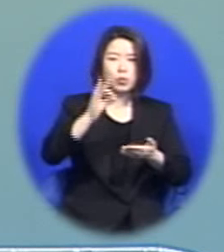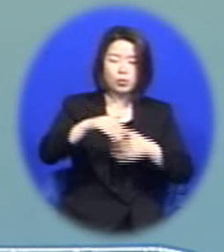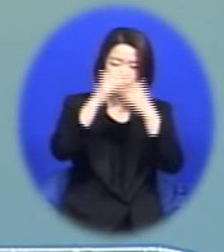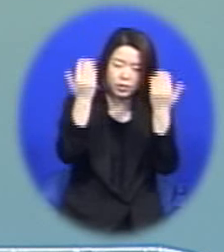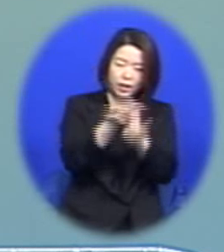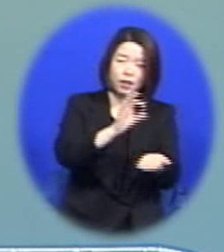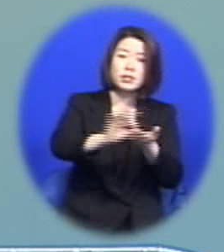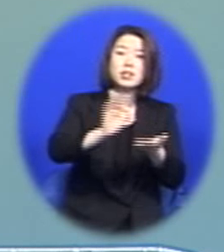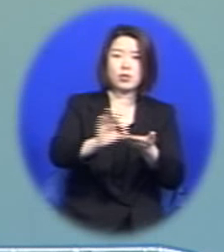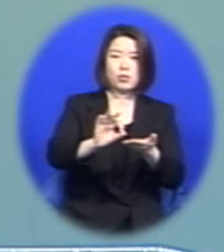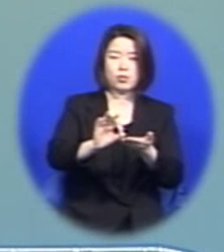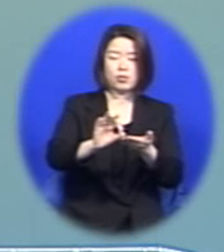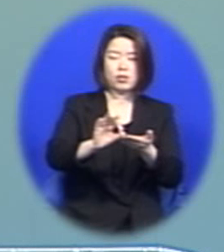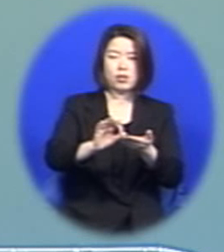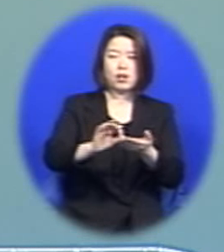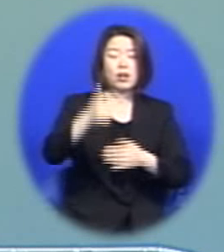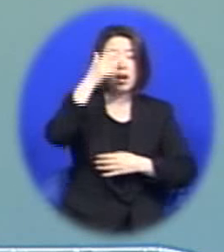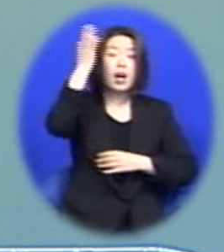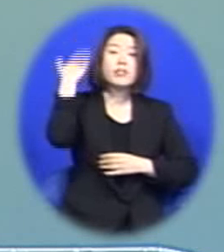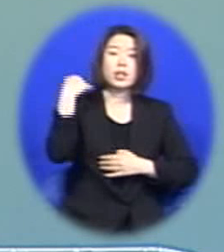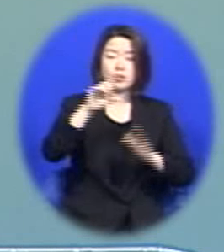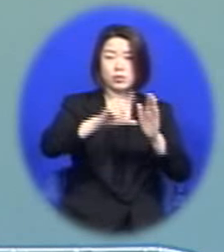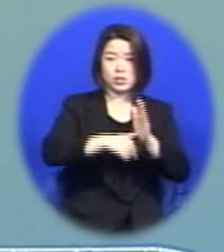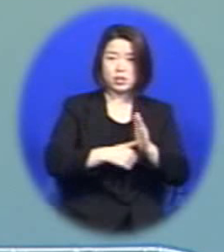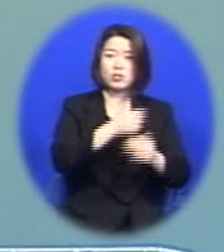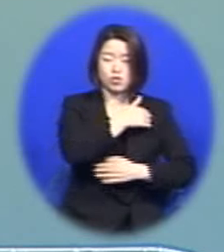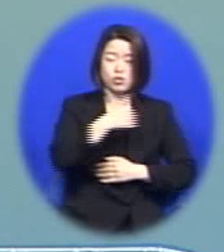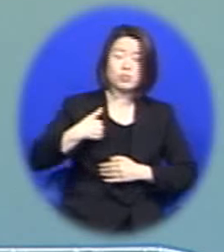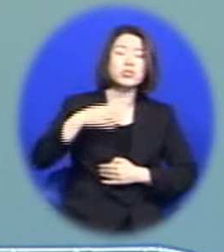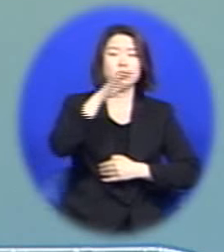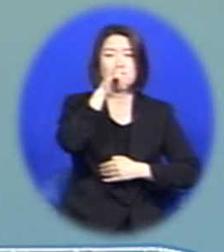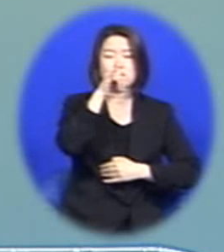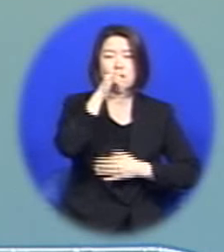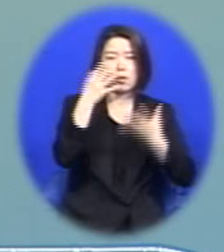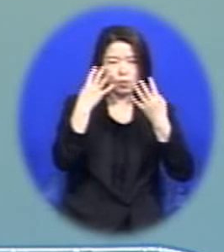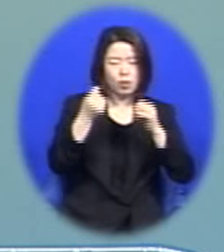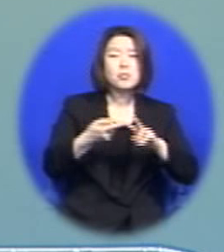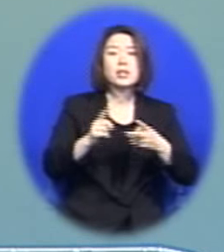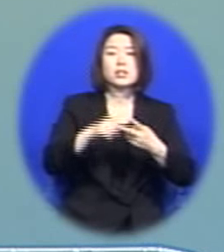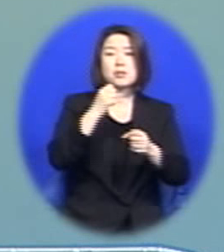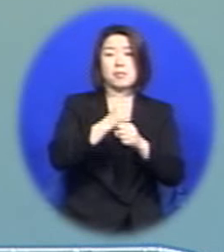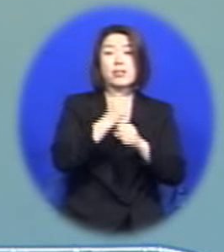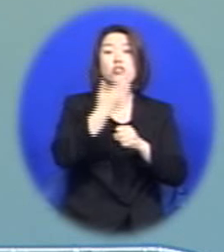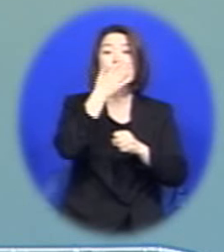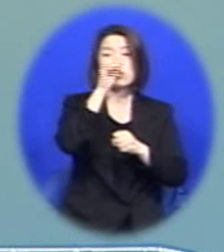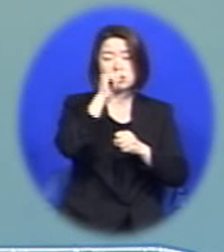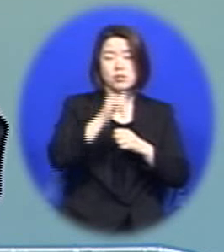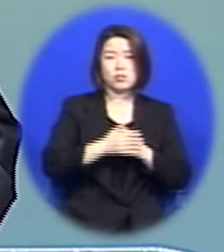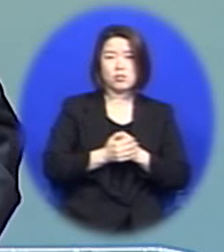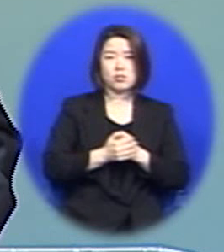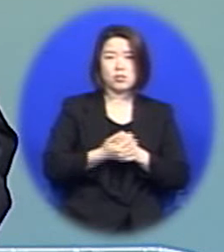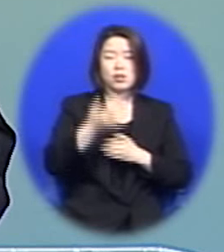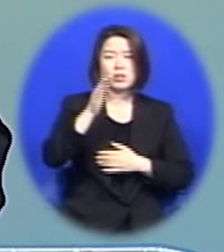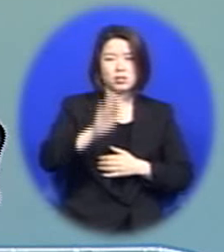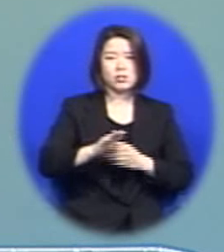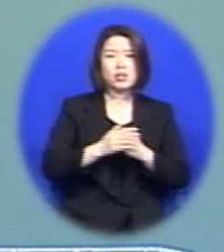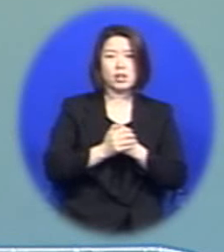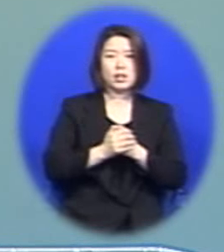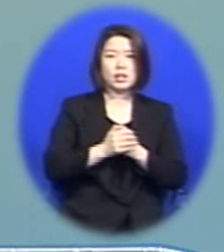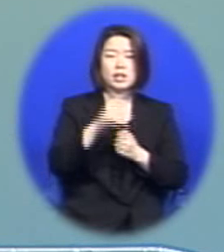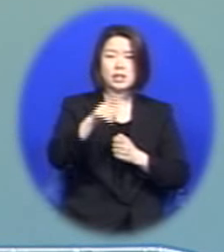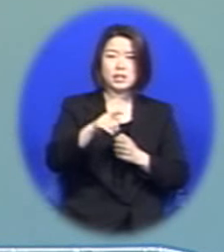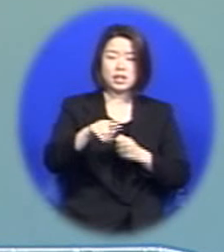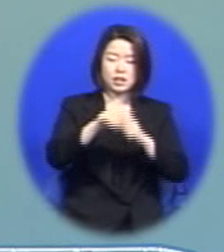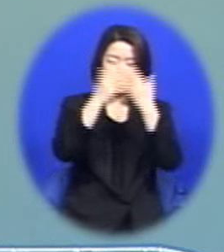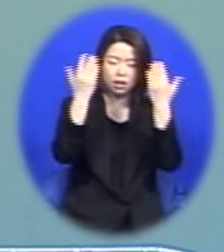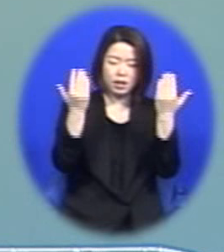있었어요 따라 곱 오랜시간이 얼마든지 있었어요 그런데 이게 다